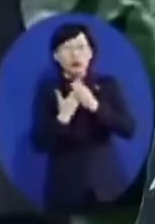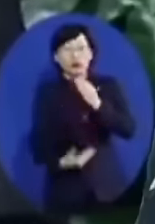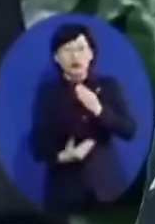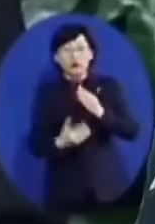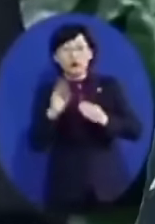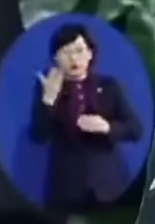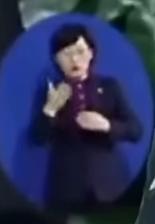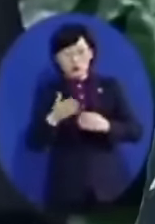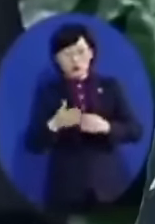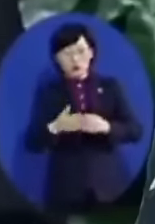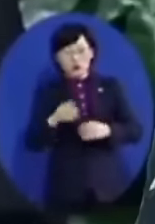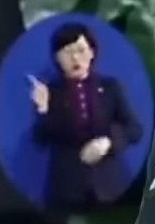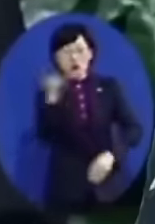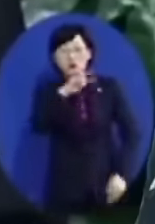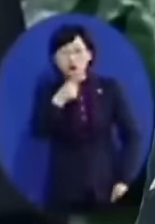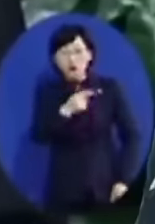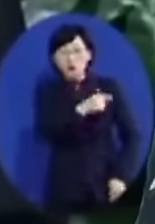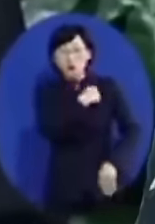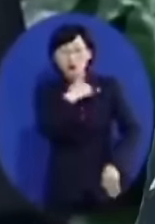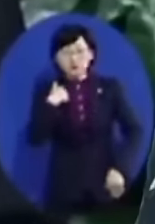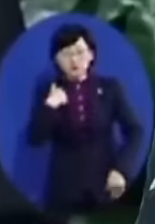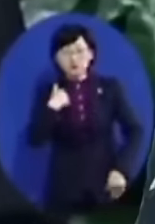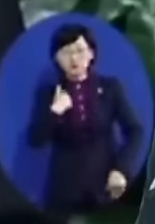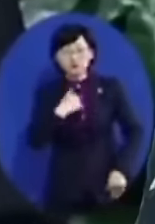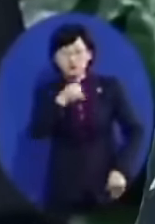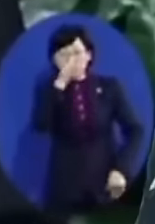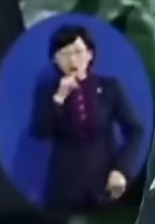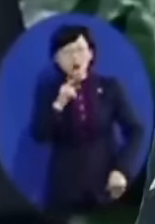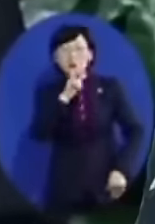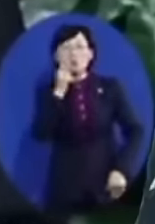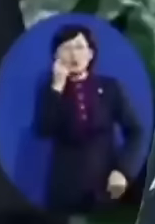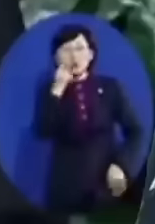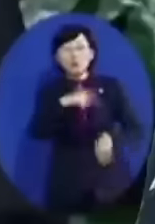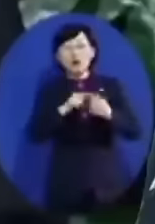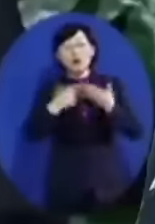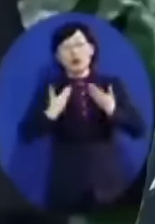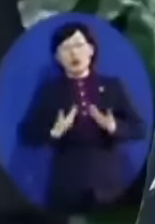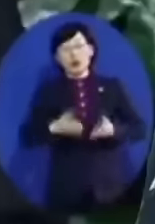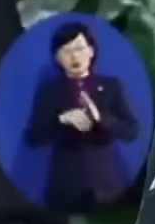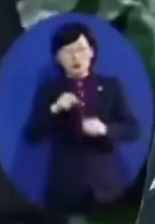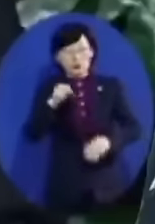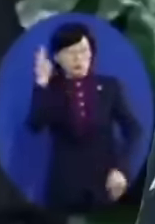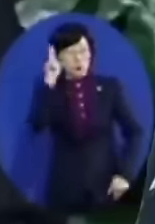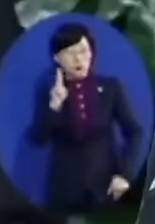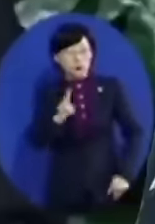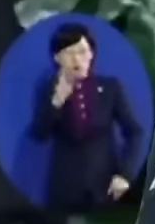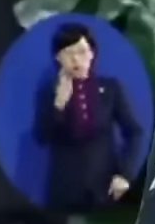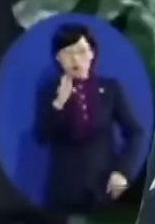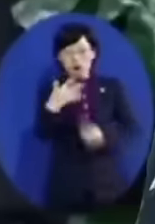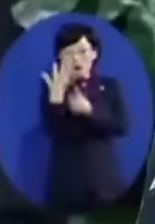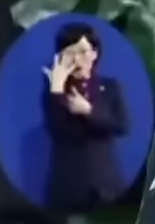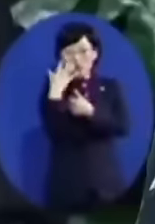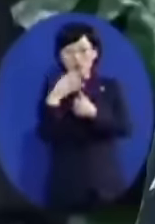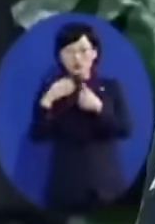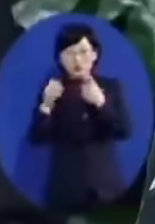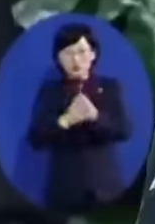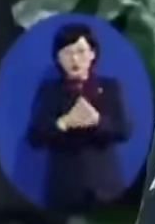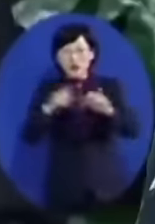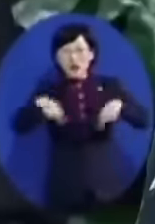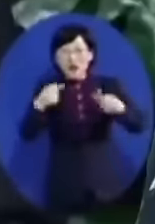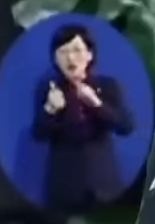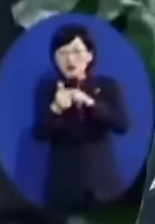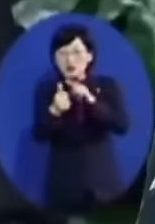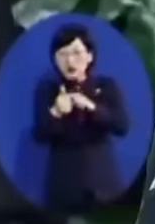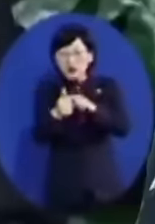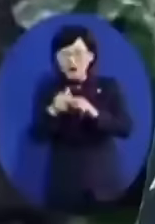없어요. 마음의 긴장을 놓고 있을 때 갑자기 굉장한 협박과 공갈을 당하니까 엘리야가 그